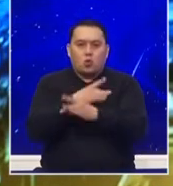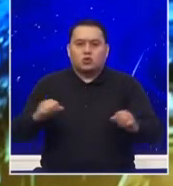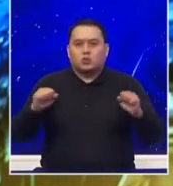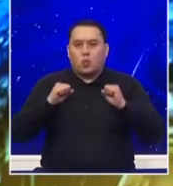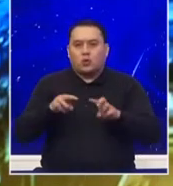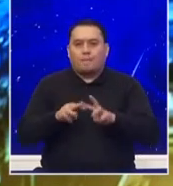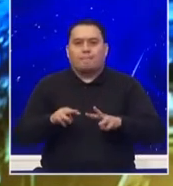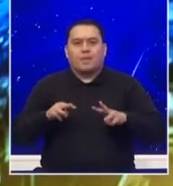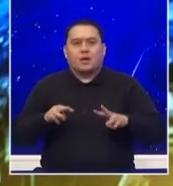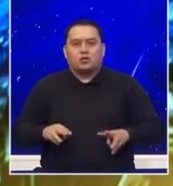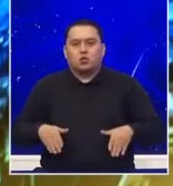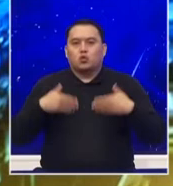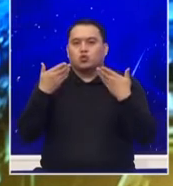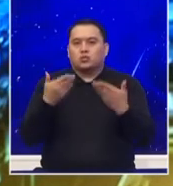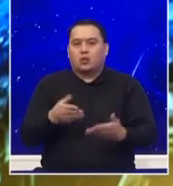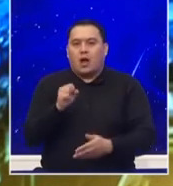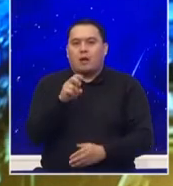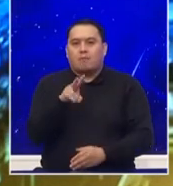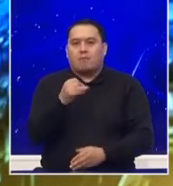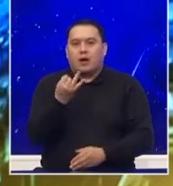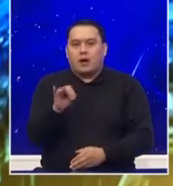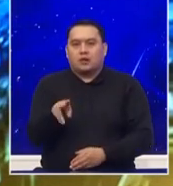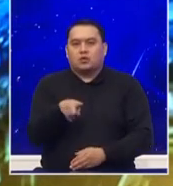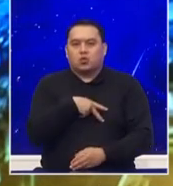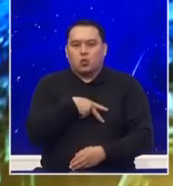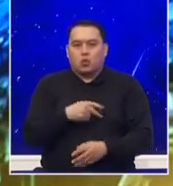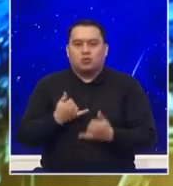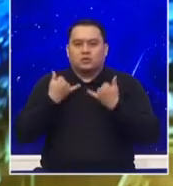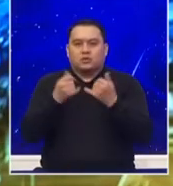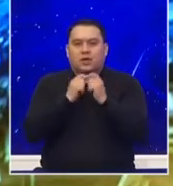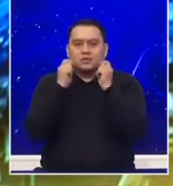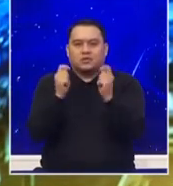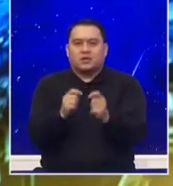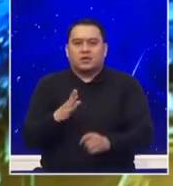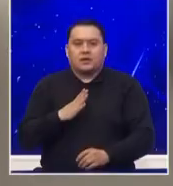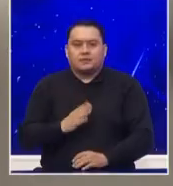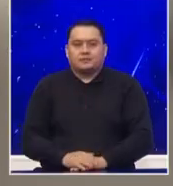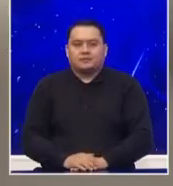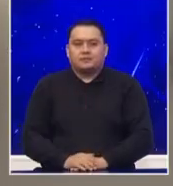және спорт министрлігінің ұсынысымен оған Абай мерейтойлық төсбелгісі табысталды.